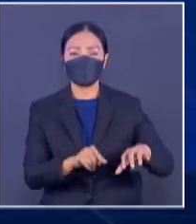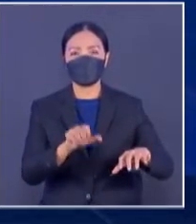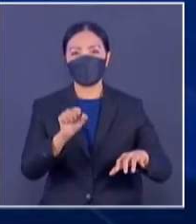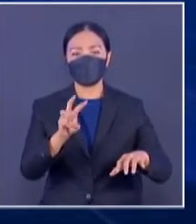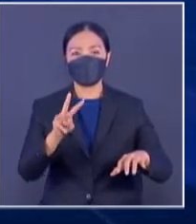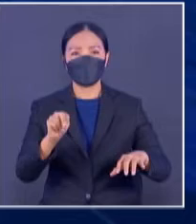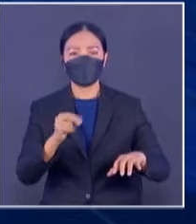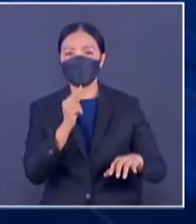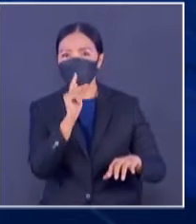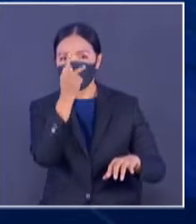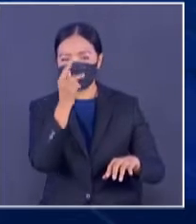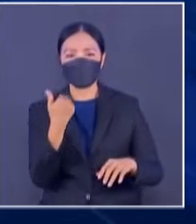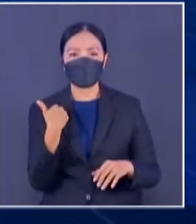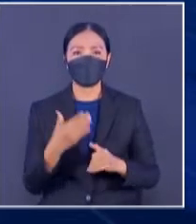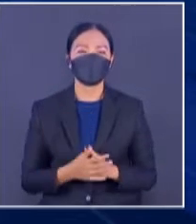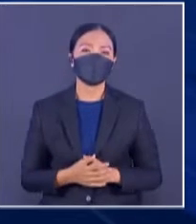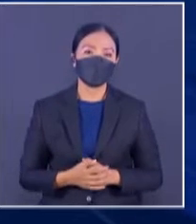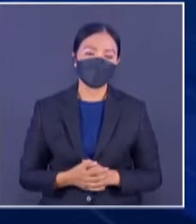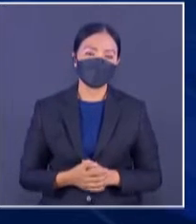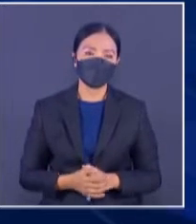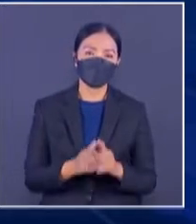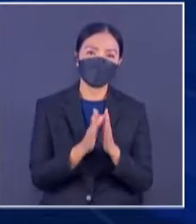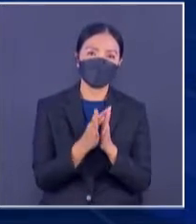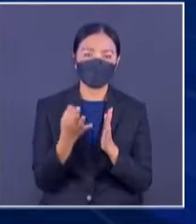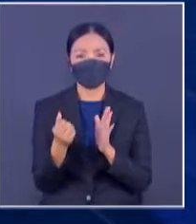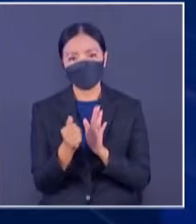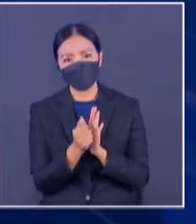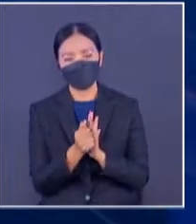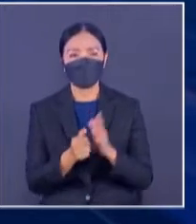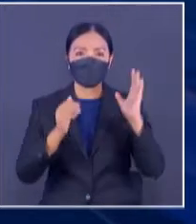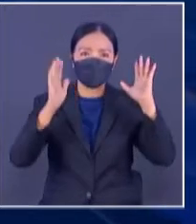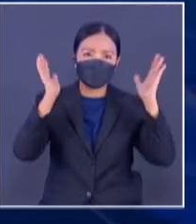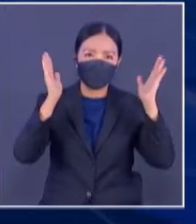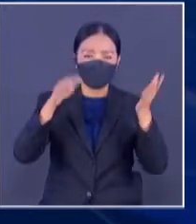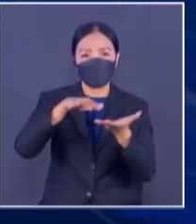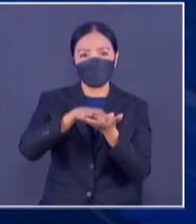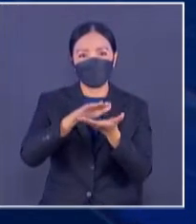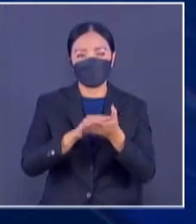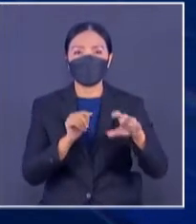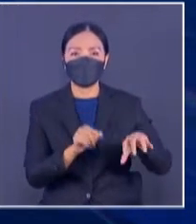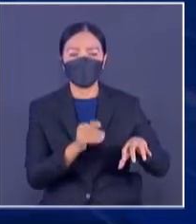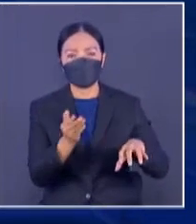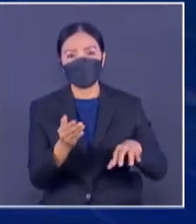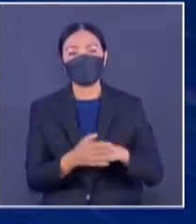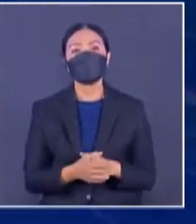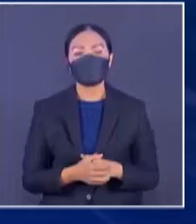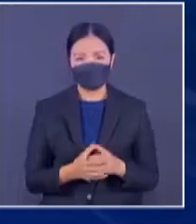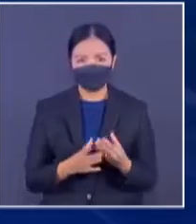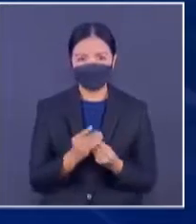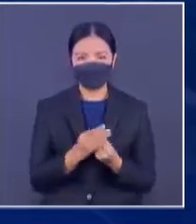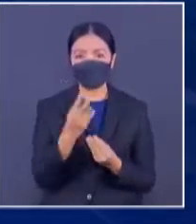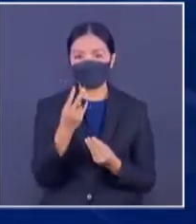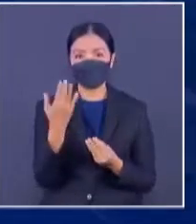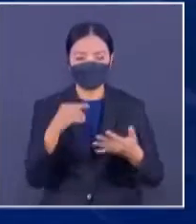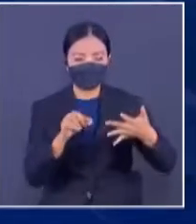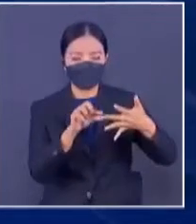ยาลัยครับก็มีการประกาศผ่านเพจ Facebook งานประชาสัมพันธ์โรงเรียนสวนกุหลาบวิทยาลัยครับโดยระบุว่าสัปดาห์ที่2